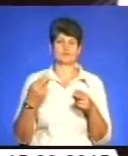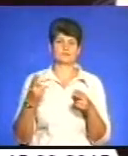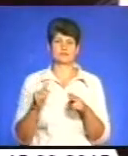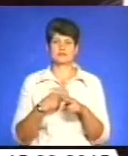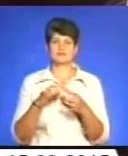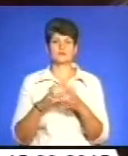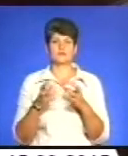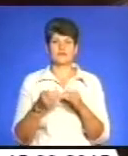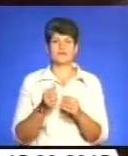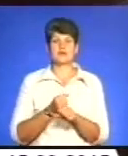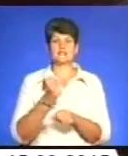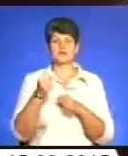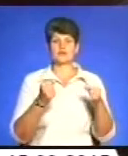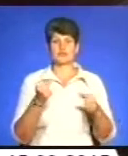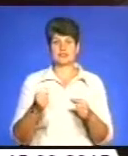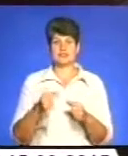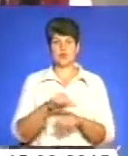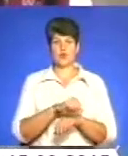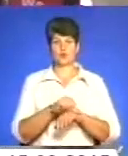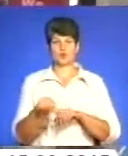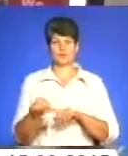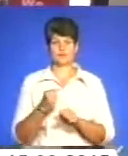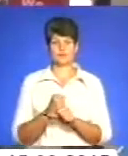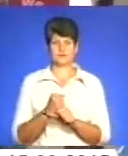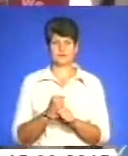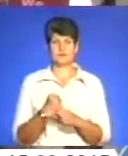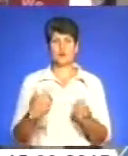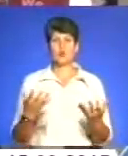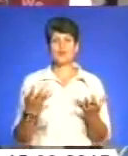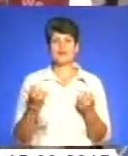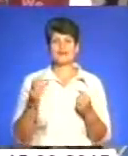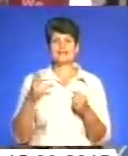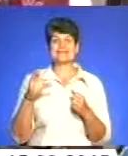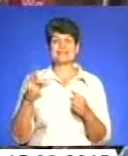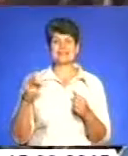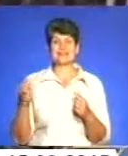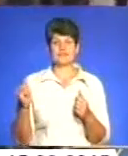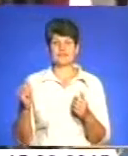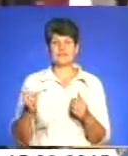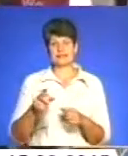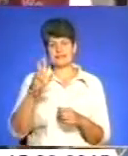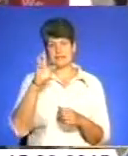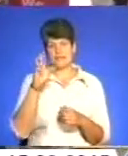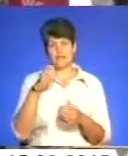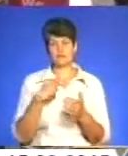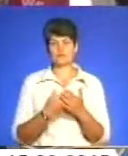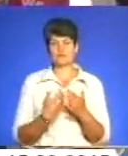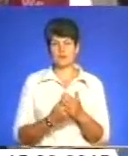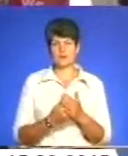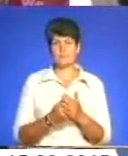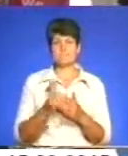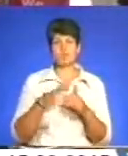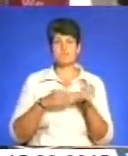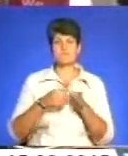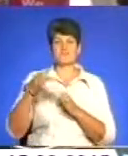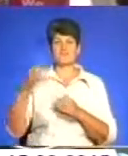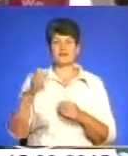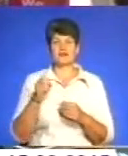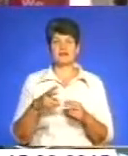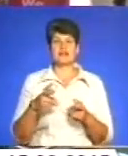влаштуватись на роботу за кордоном. Отримують як сертифікат державного зразка український про підвищення кваліфікації,